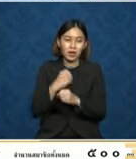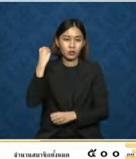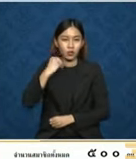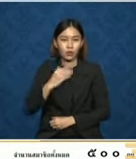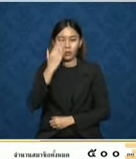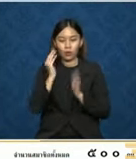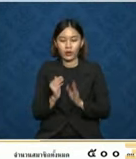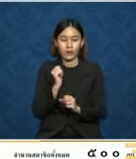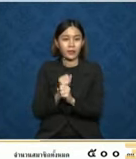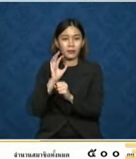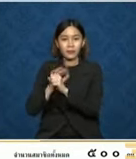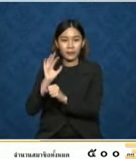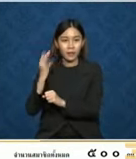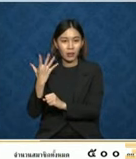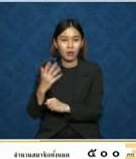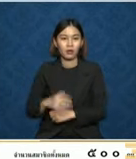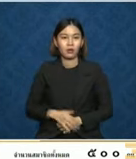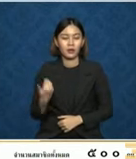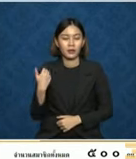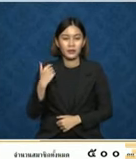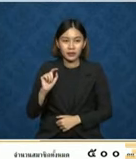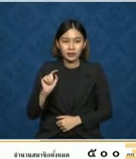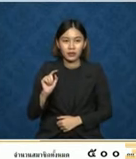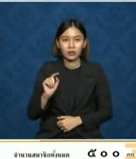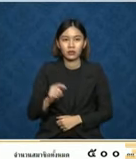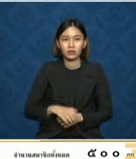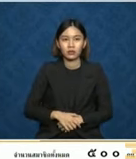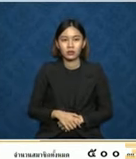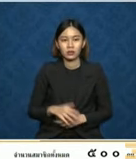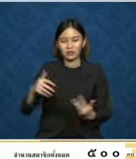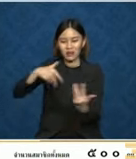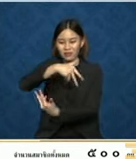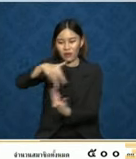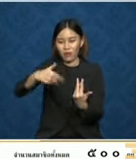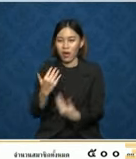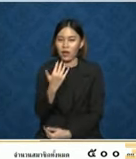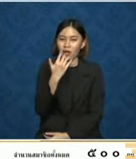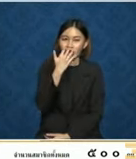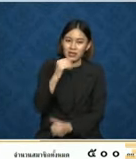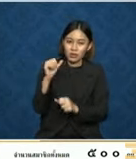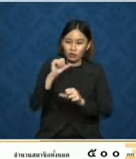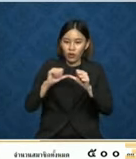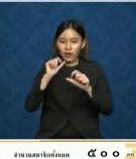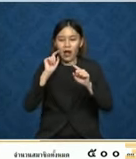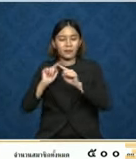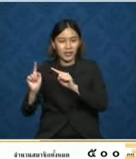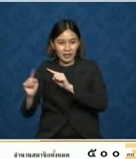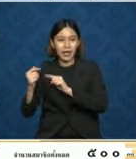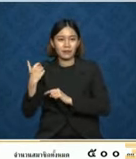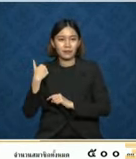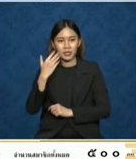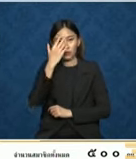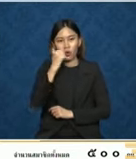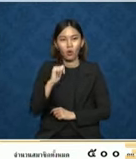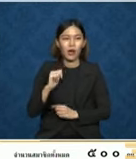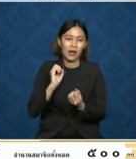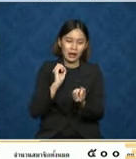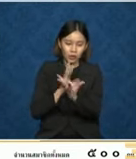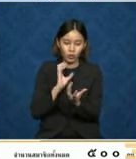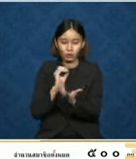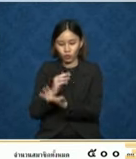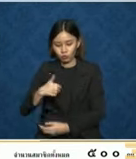ที่ไม่เพียงพอด้วยในรวมกันถึงเขาต้องอยู่ในสภาวะแวดล้อมของกลิ่นและสารต่างๆลิเชตต่างๆในการระเหยก็มีผ